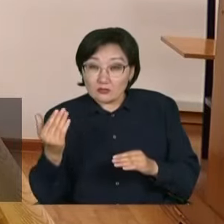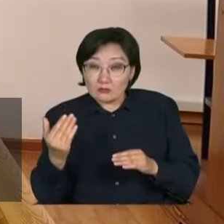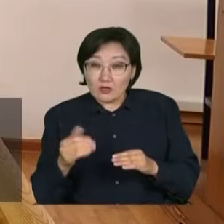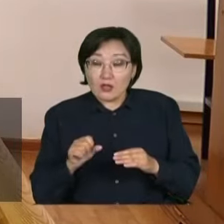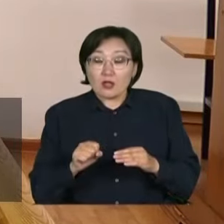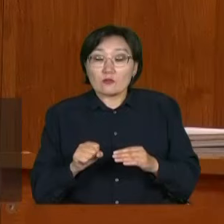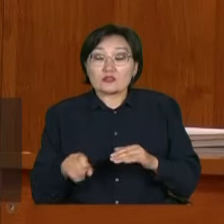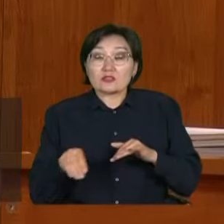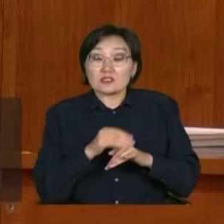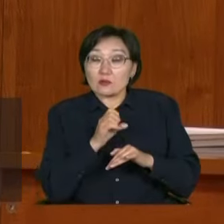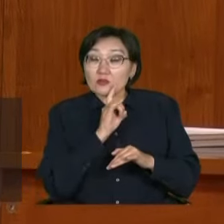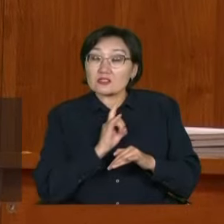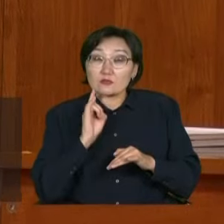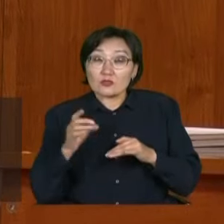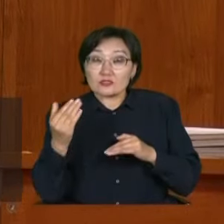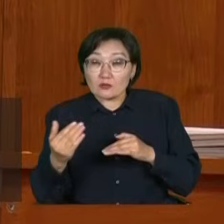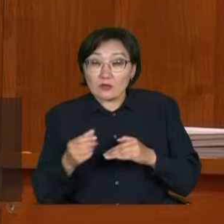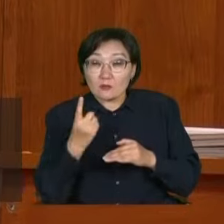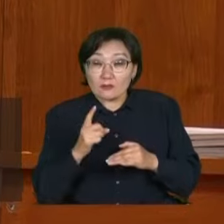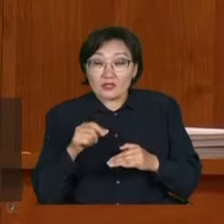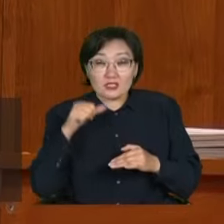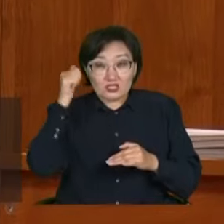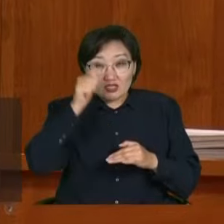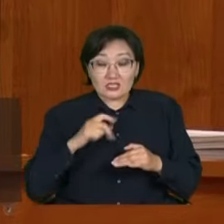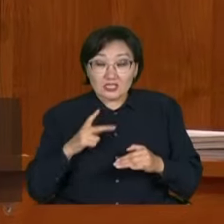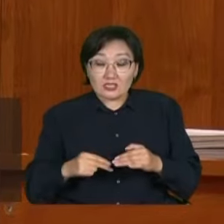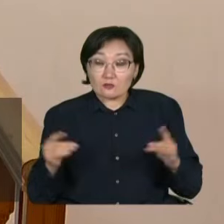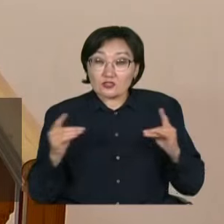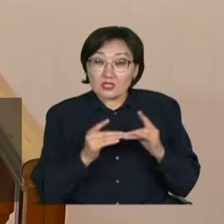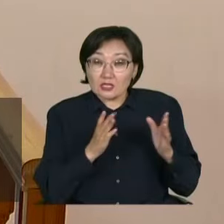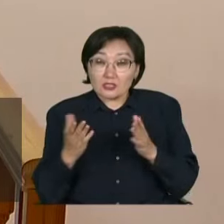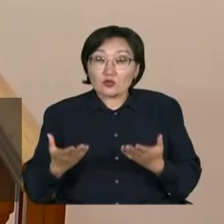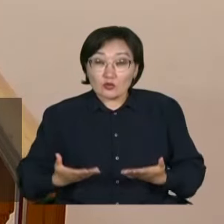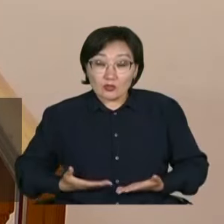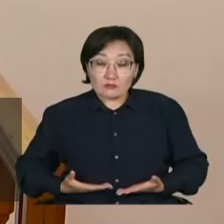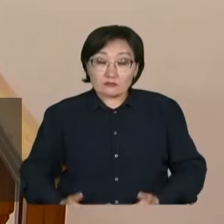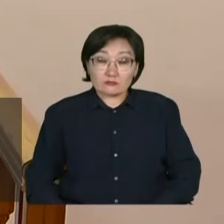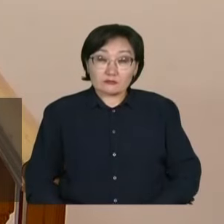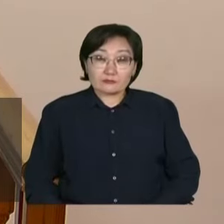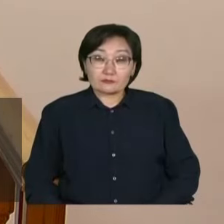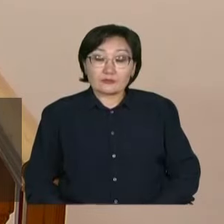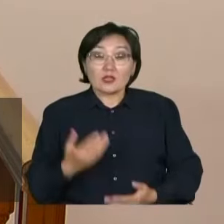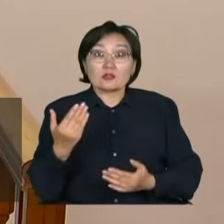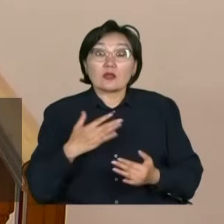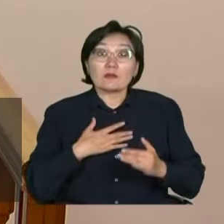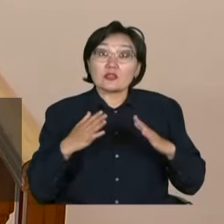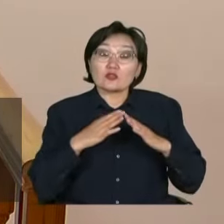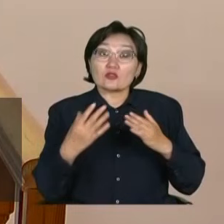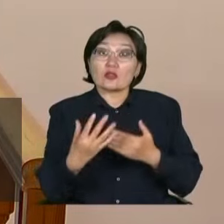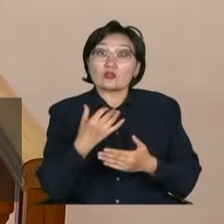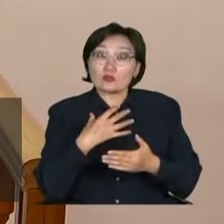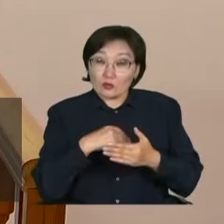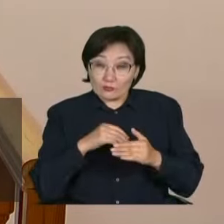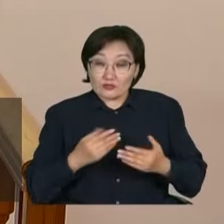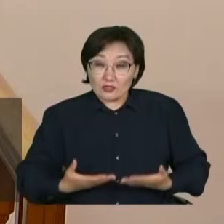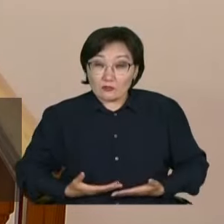Александр азаматтық некедегі әйелімен және оның бір жасар қызымен жатақханада тұрған екен. Они да находились у меня, они. Олар менің үйімде болды. Себебі